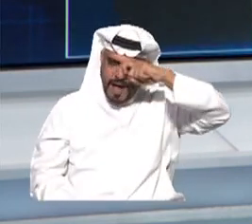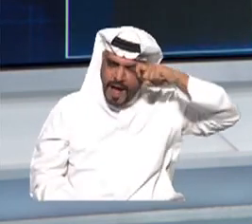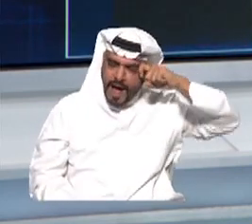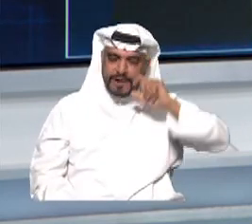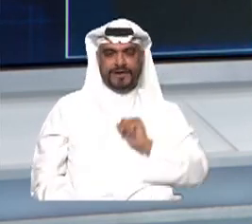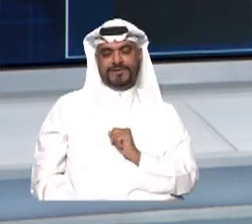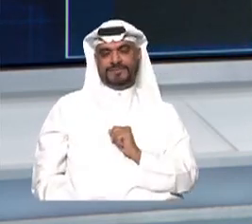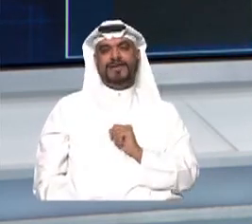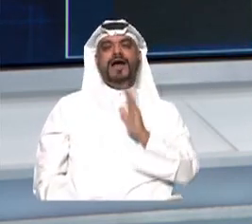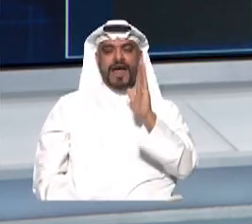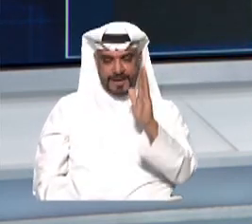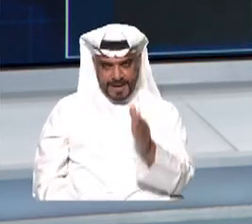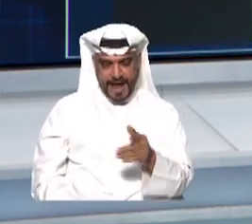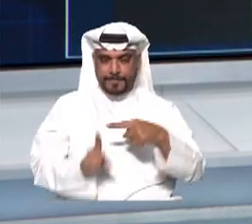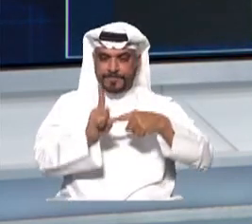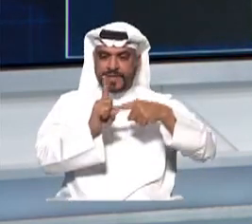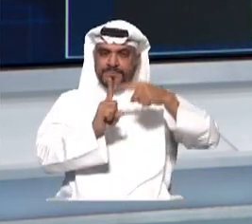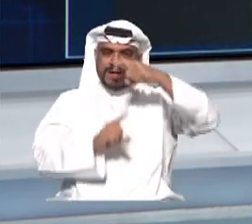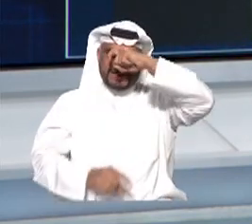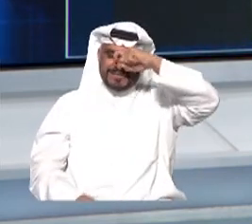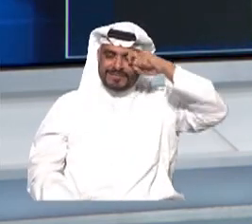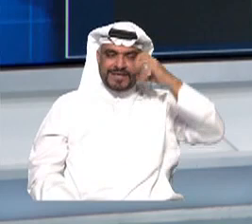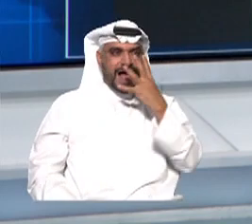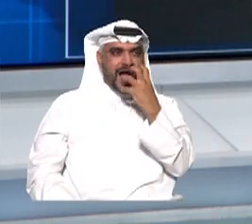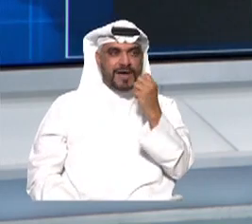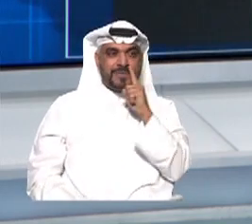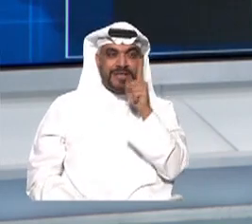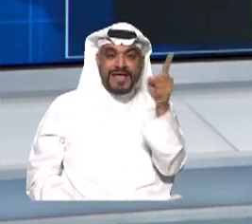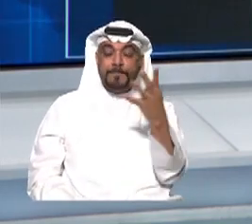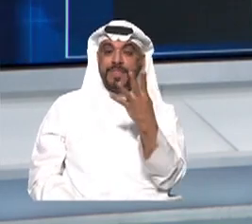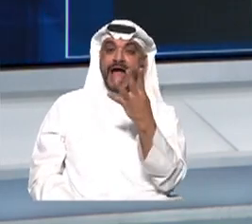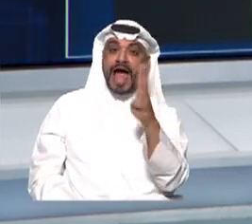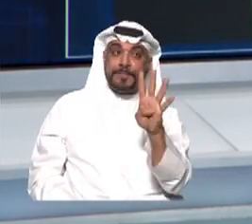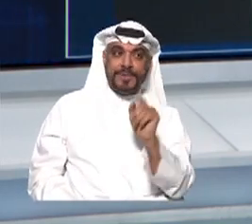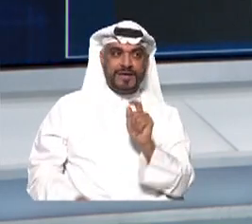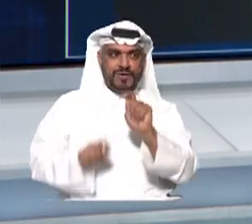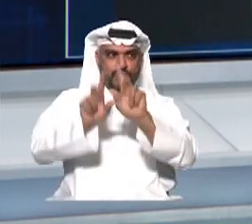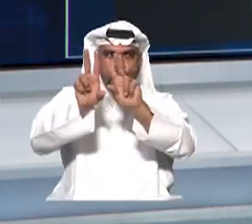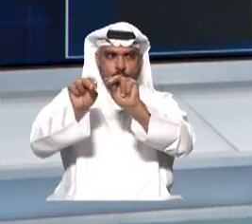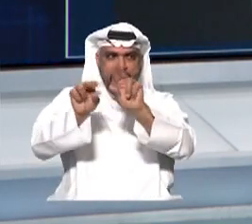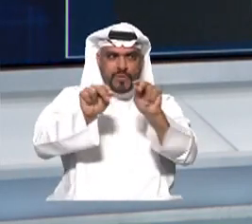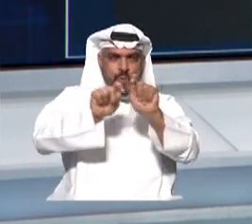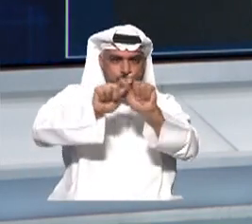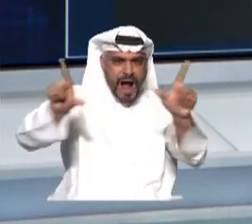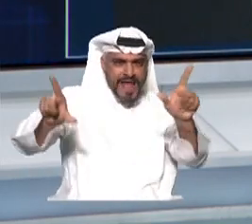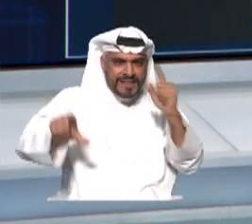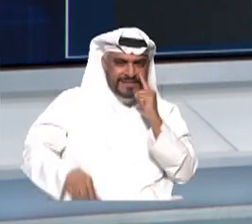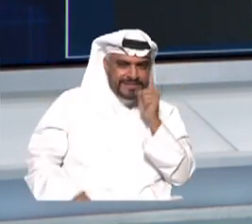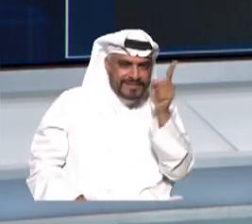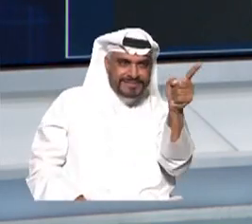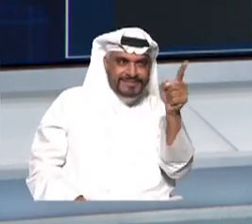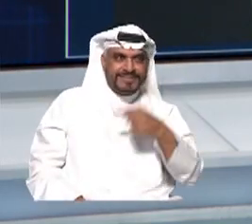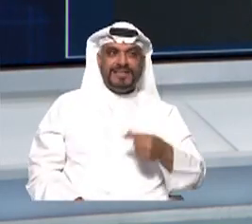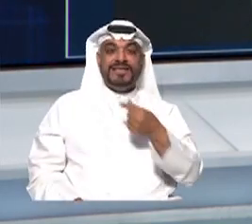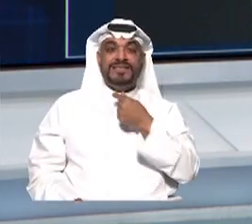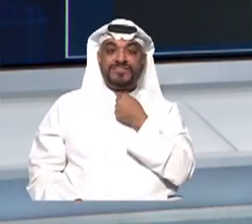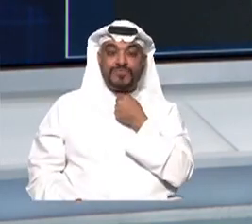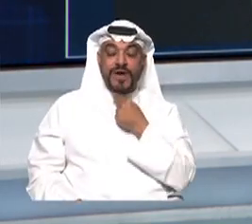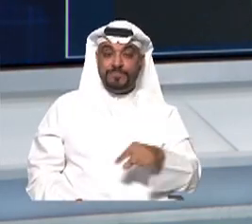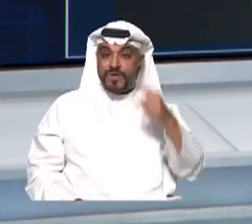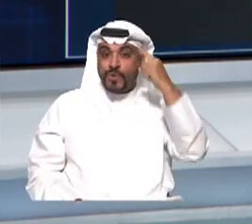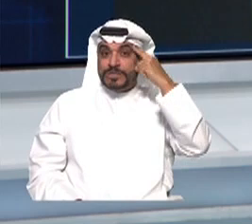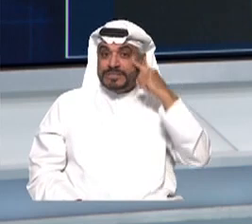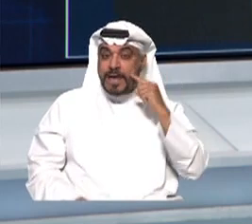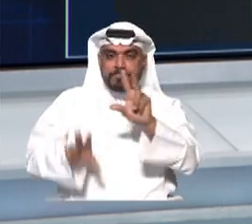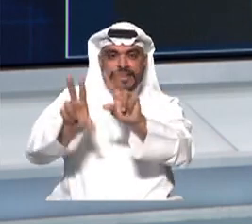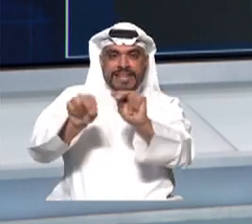مائلة للحرارة ليلا مع استمرار الرياح الشمالية الغربية خفيفة لمعتدل السرعة تنشط على فترات قد تصل سرعتها إلى